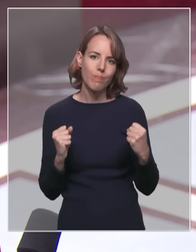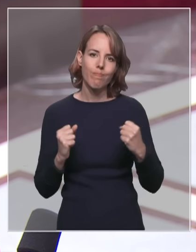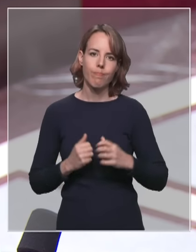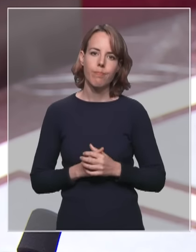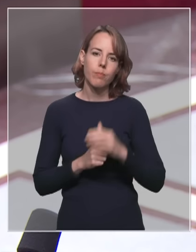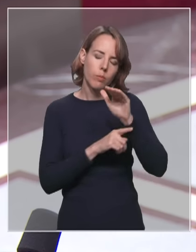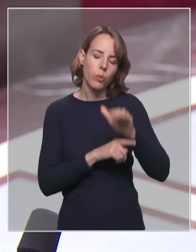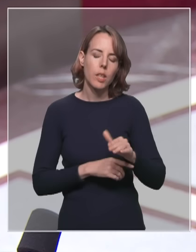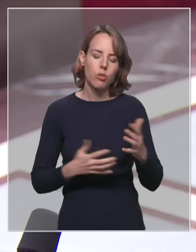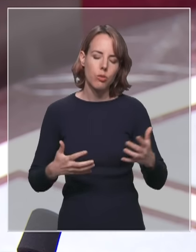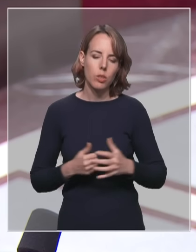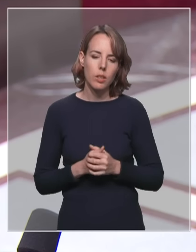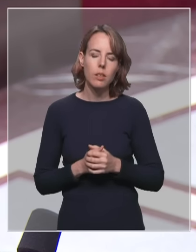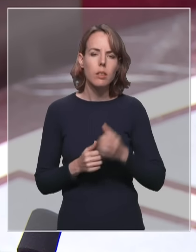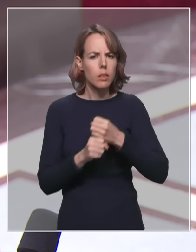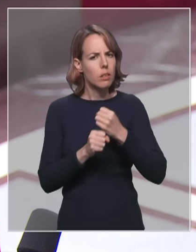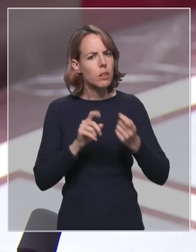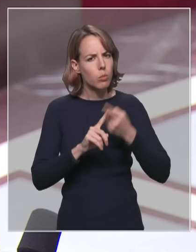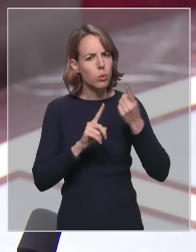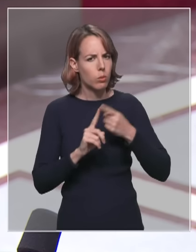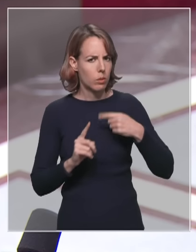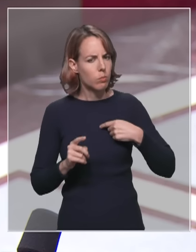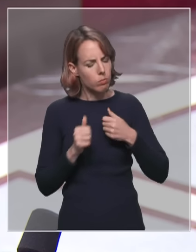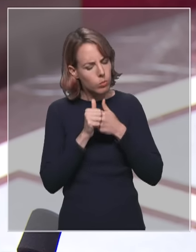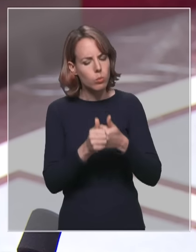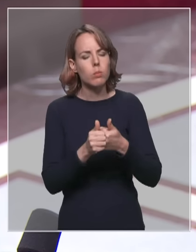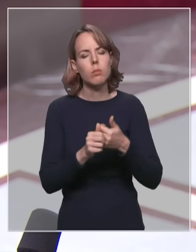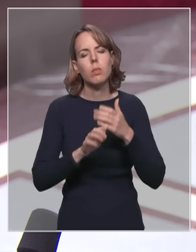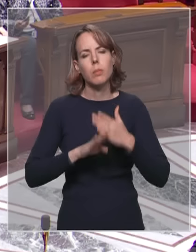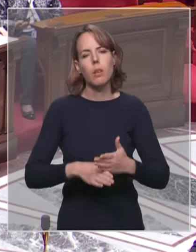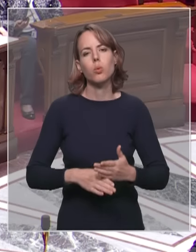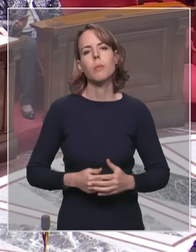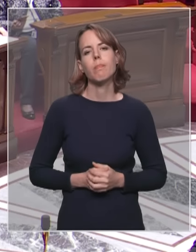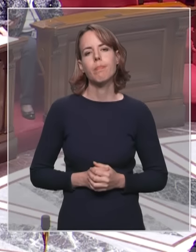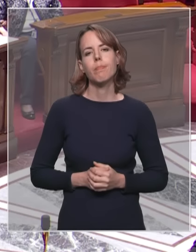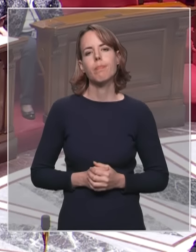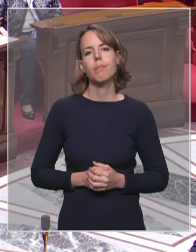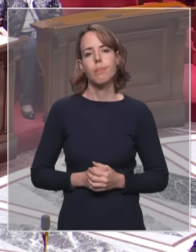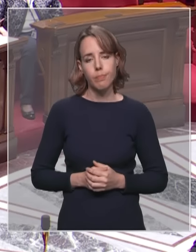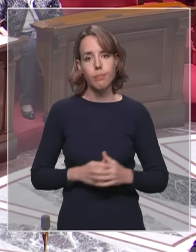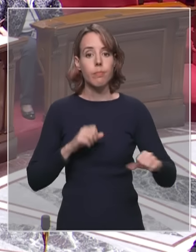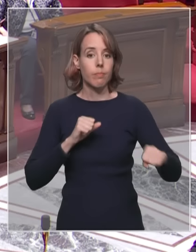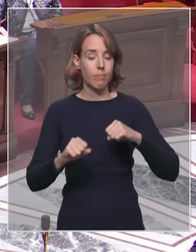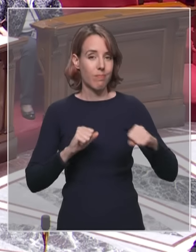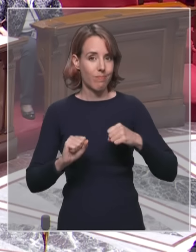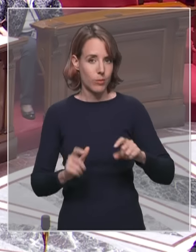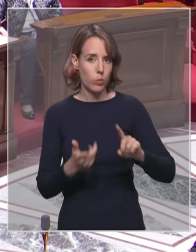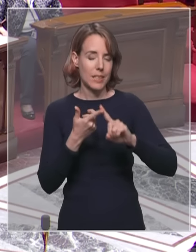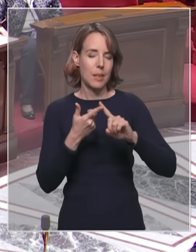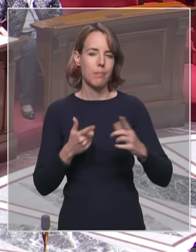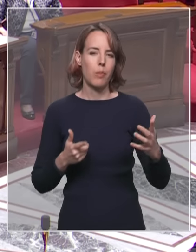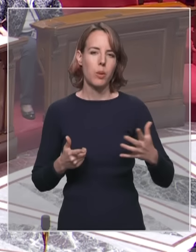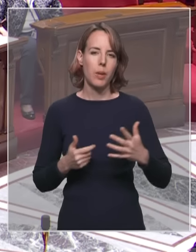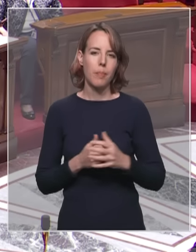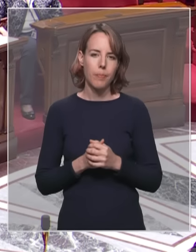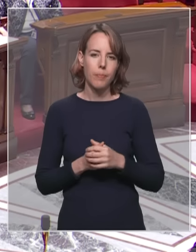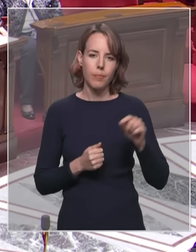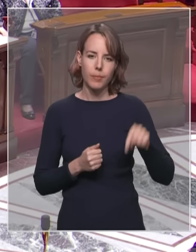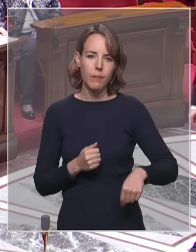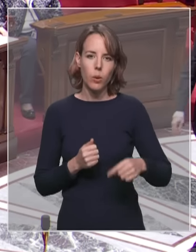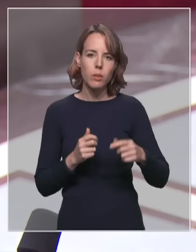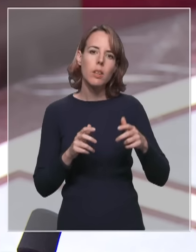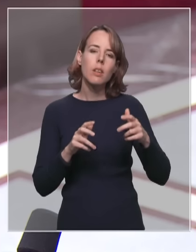est important et je veux le suivre avec attention. Un autre volet de cette action consiste à rénover les